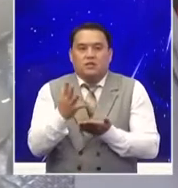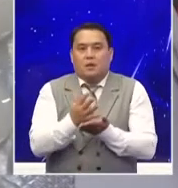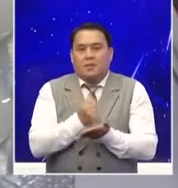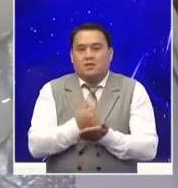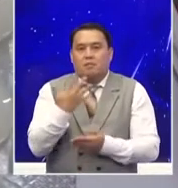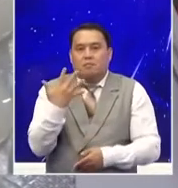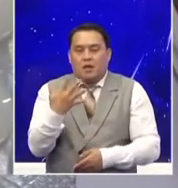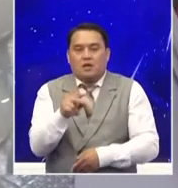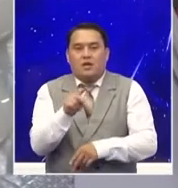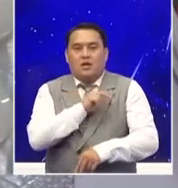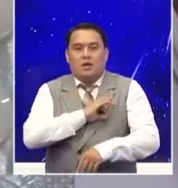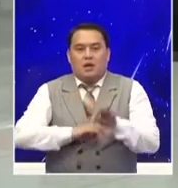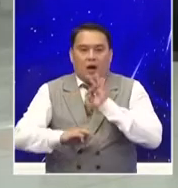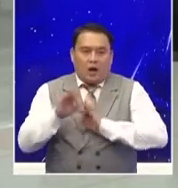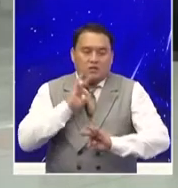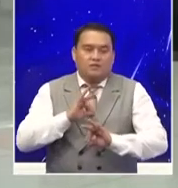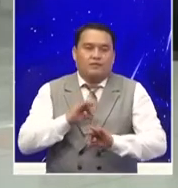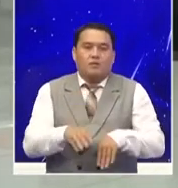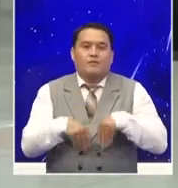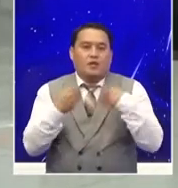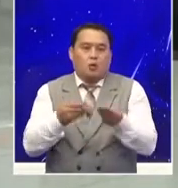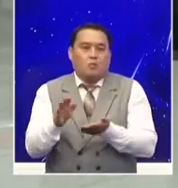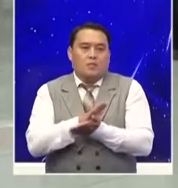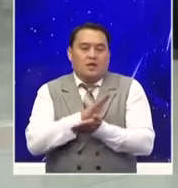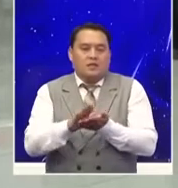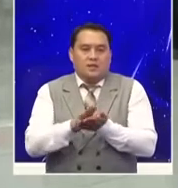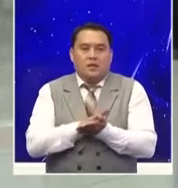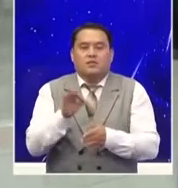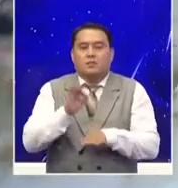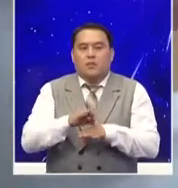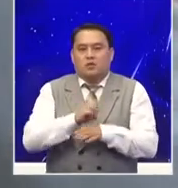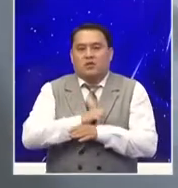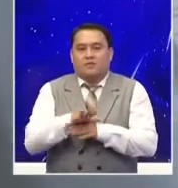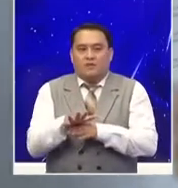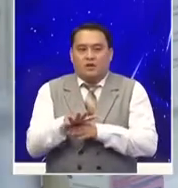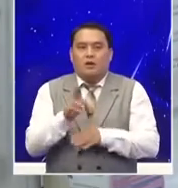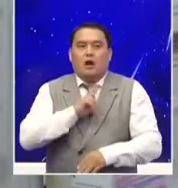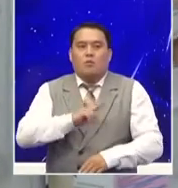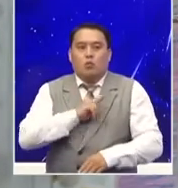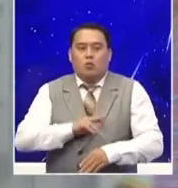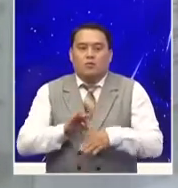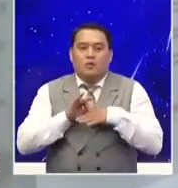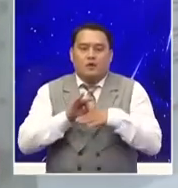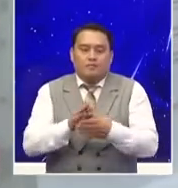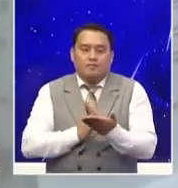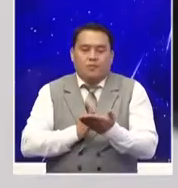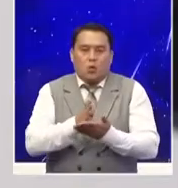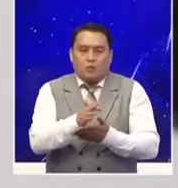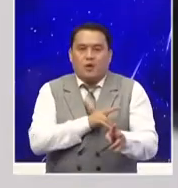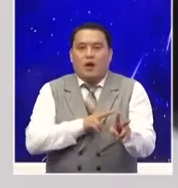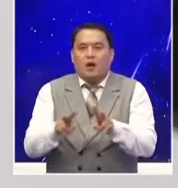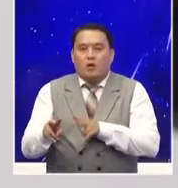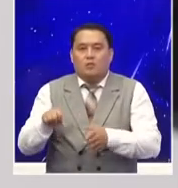5 наименований лекарственных препаратов будут выдаваться бесплатно лицам с симптомами коронавируса. Работа в данном направлении также будет под